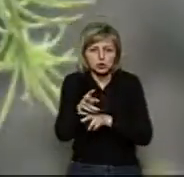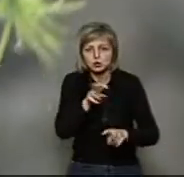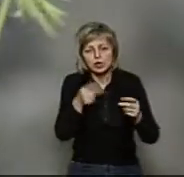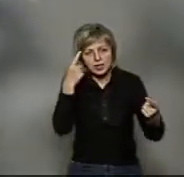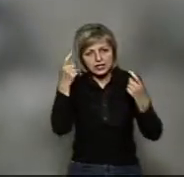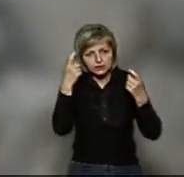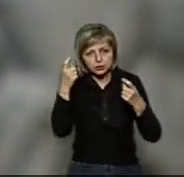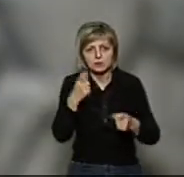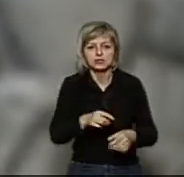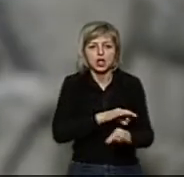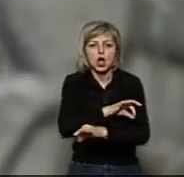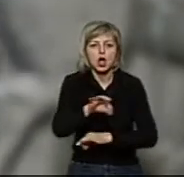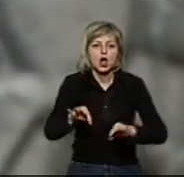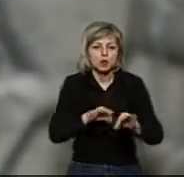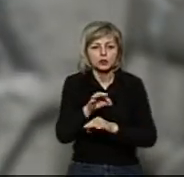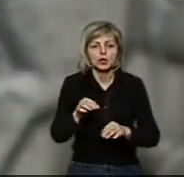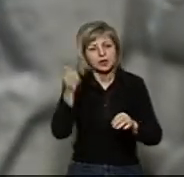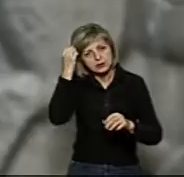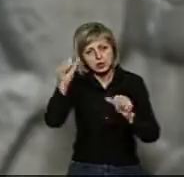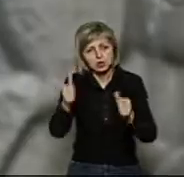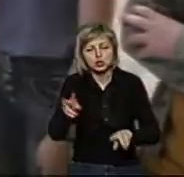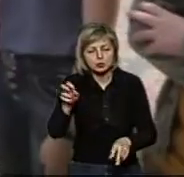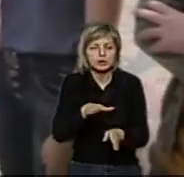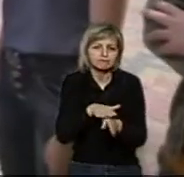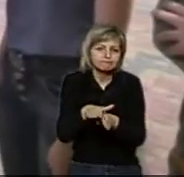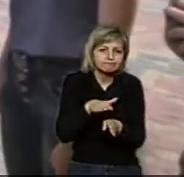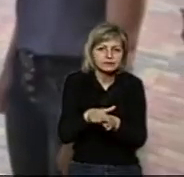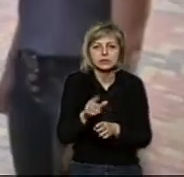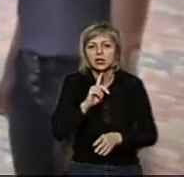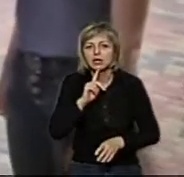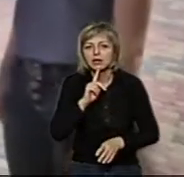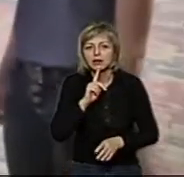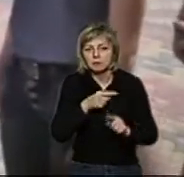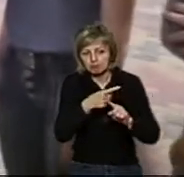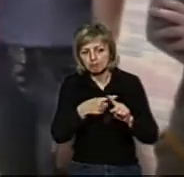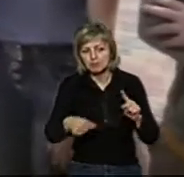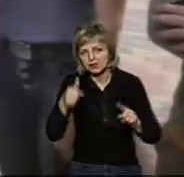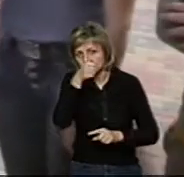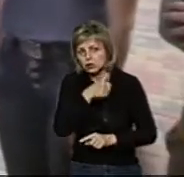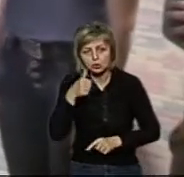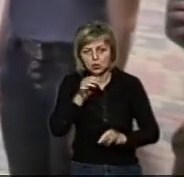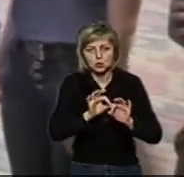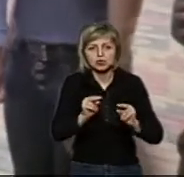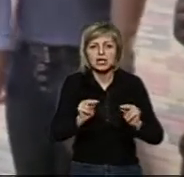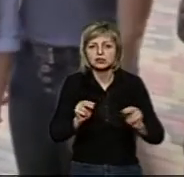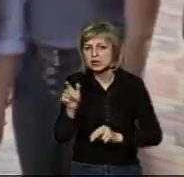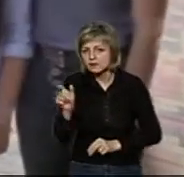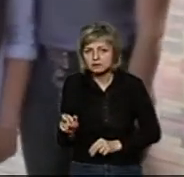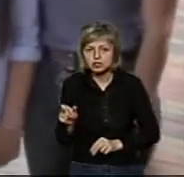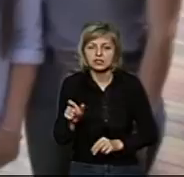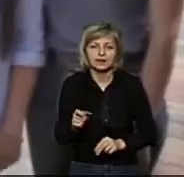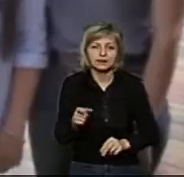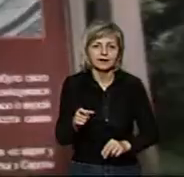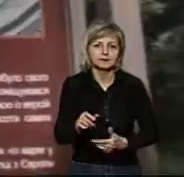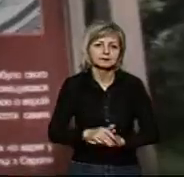Проєкт «Скульптури говорять» учні втілювали майже півроку, каже вчителька Володимир-Волинської гімназії імені Олександра Цинкаловського